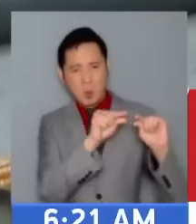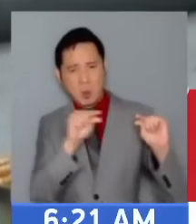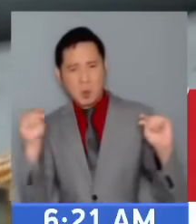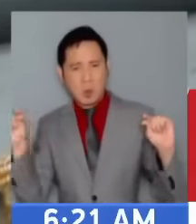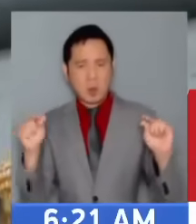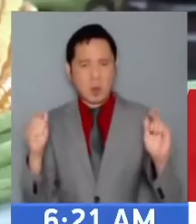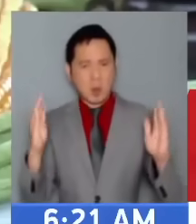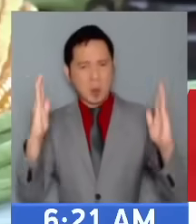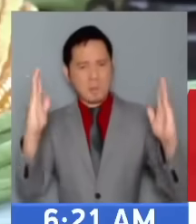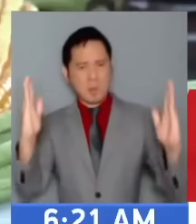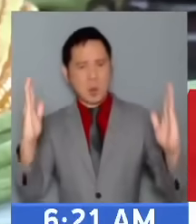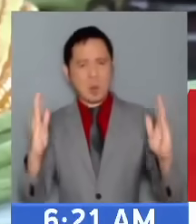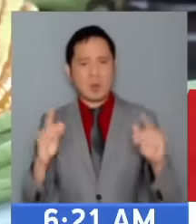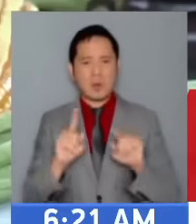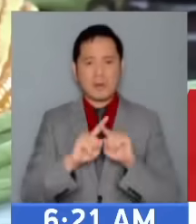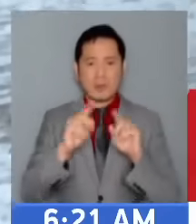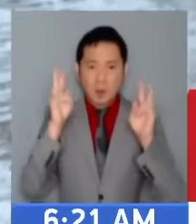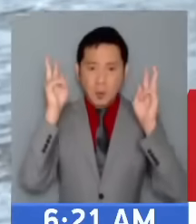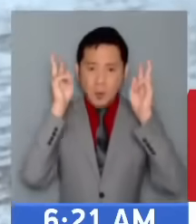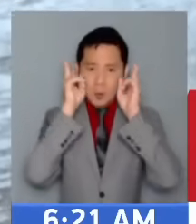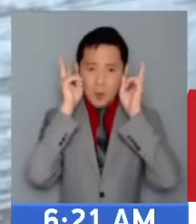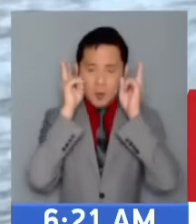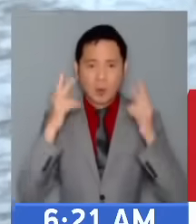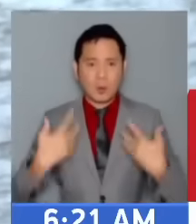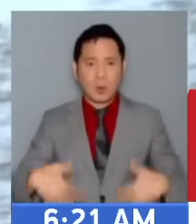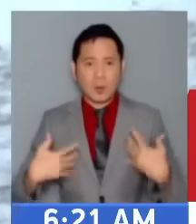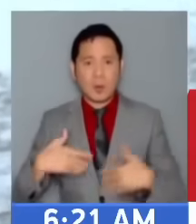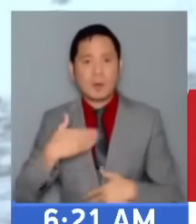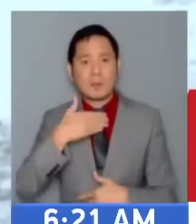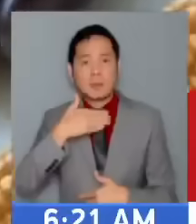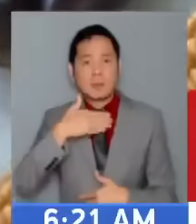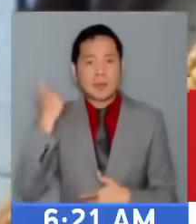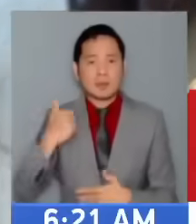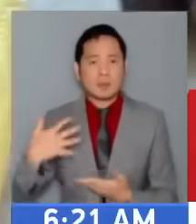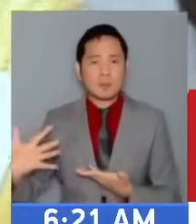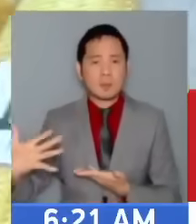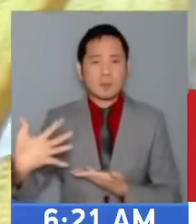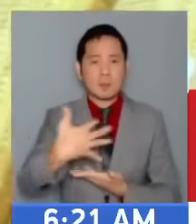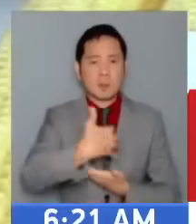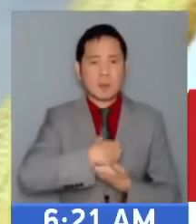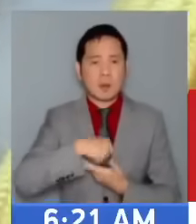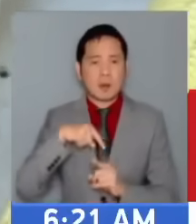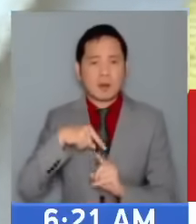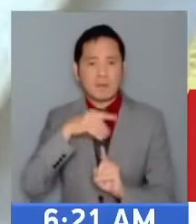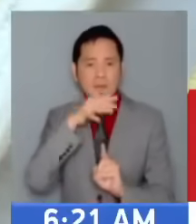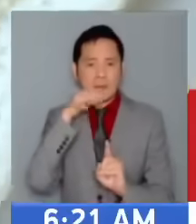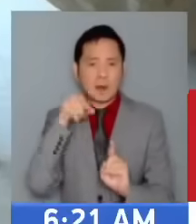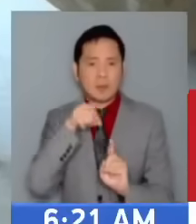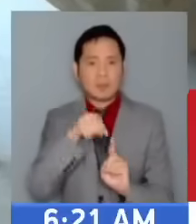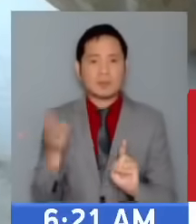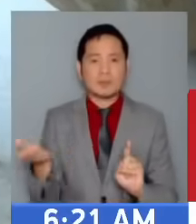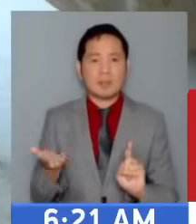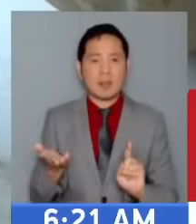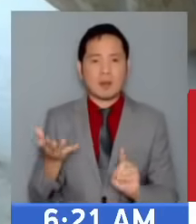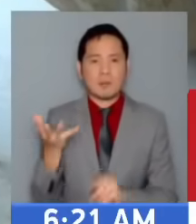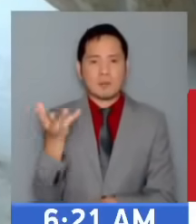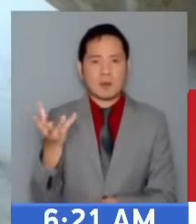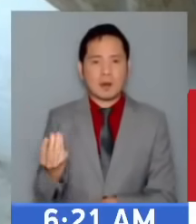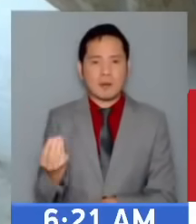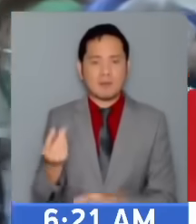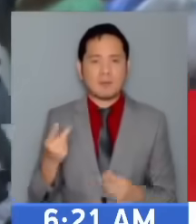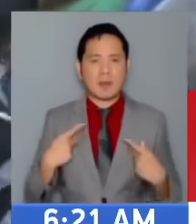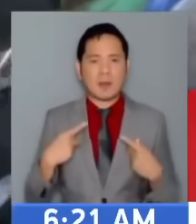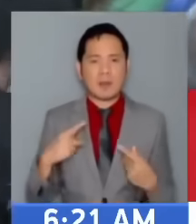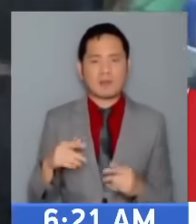tampok sa isinagawang pinaka-best harvest sa Batangas City Bahagi ito ng agricultural fair para sa 54th